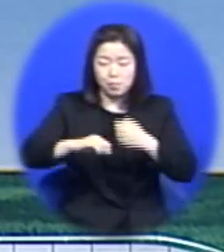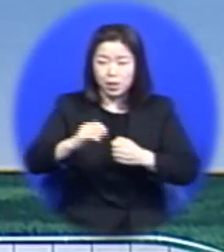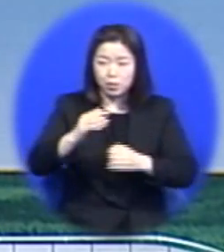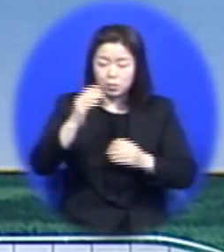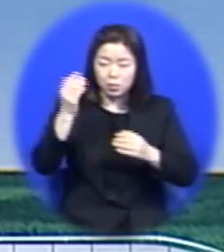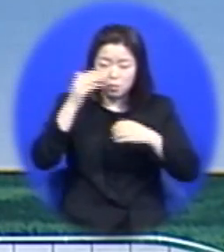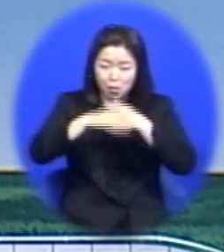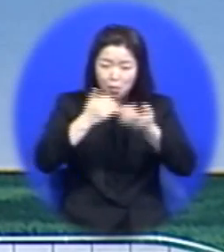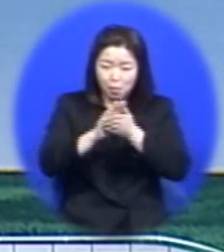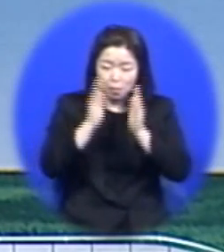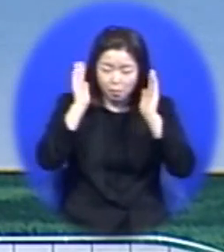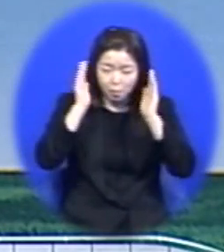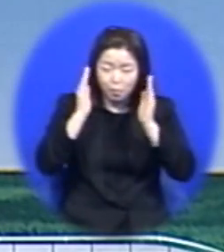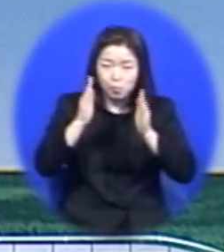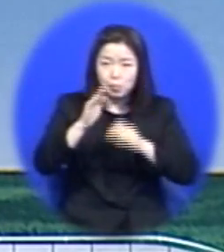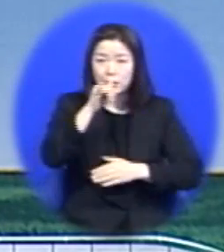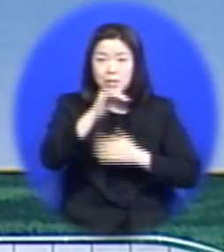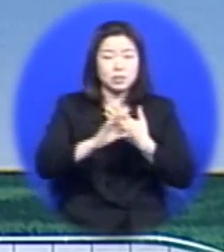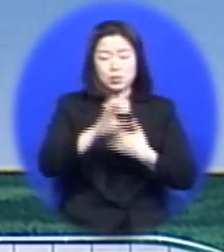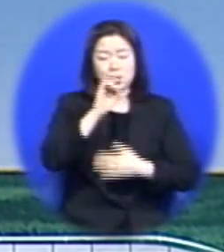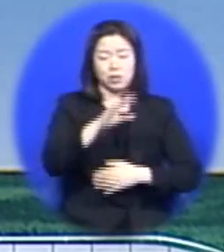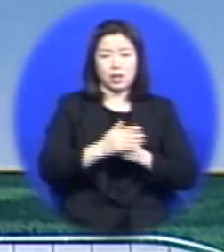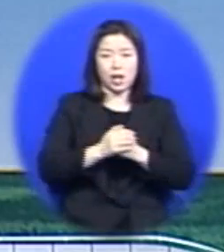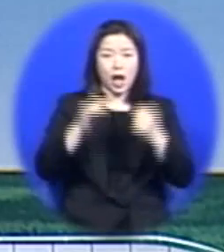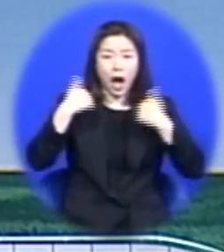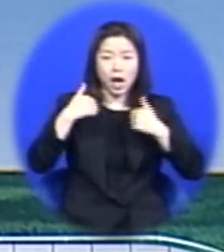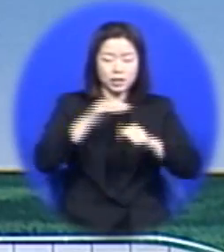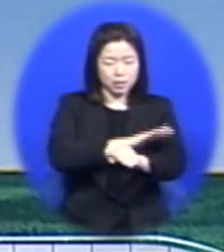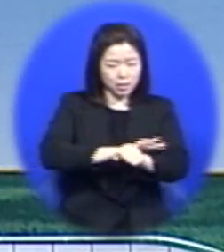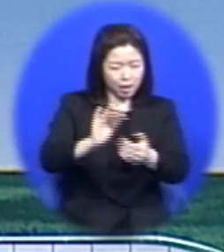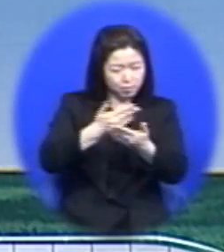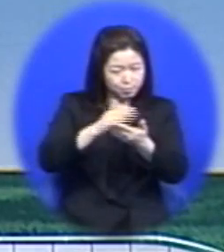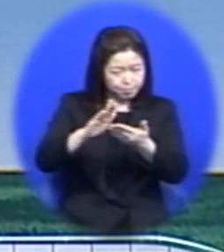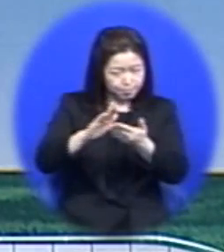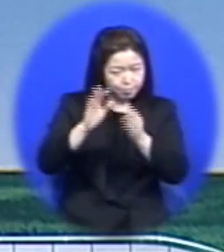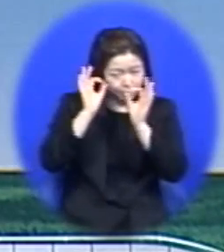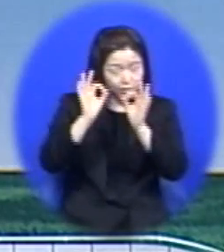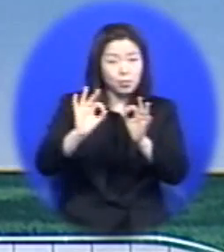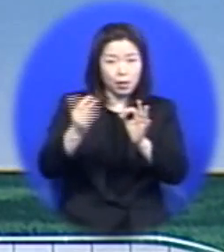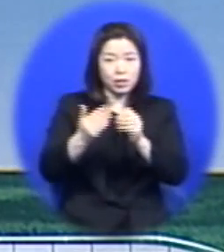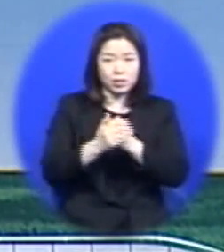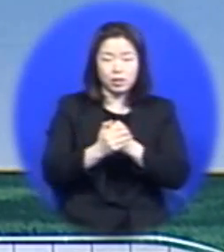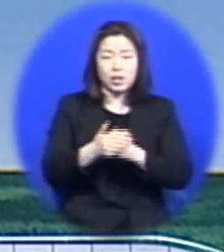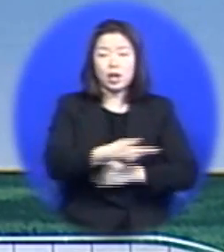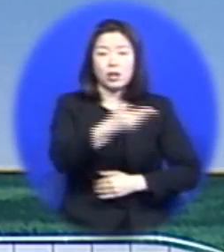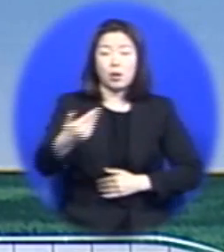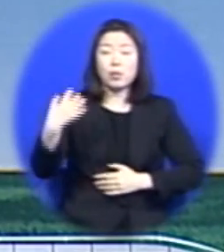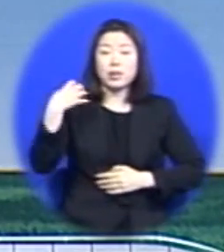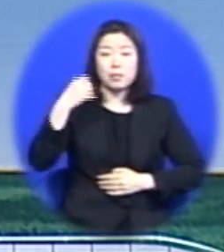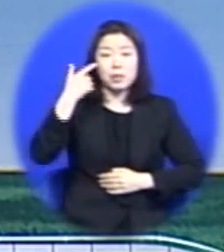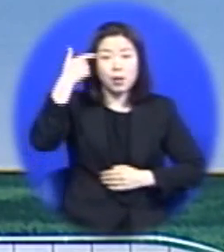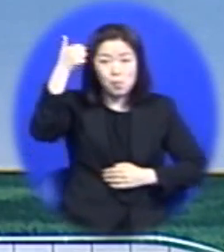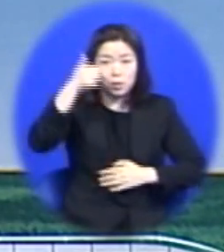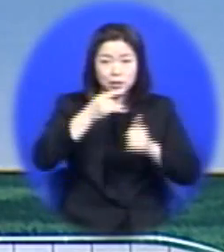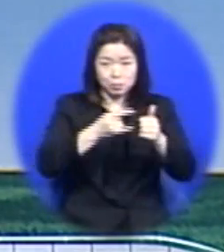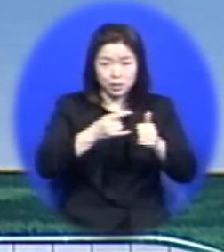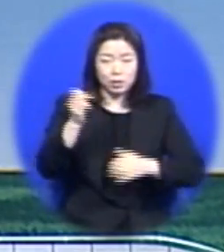안 됩니다. 항상 분별해야 합니다. 여러분이 담당해 주시는 목사님께